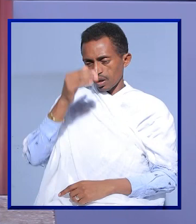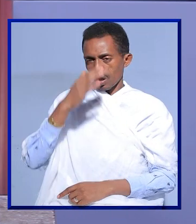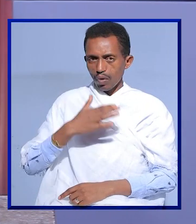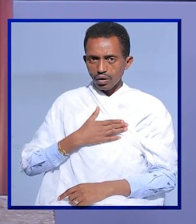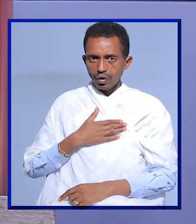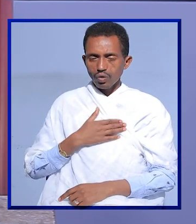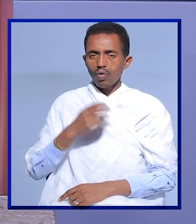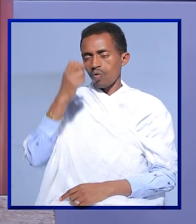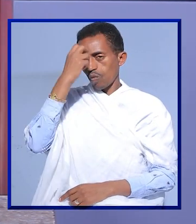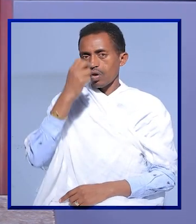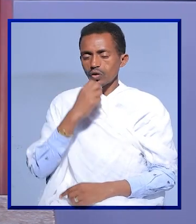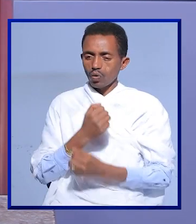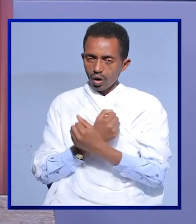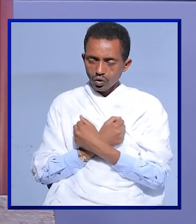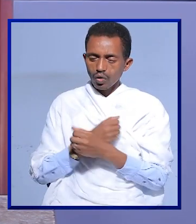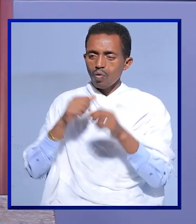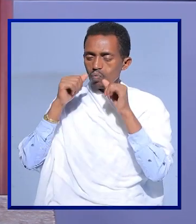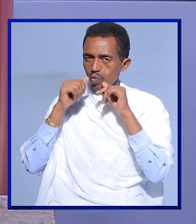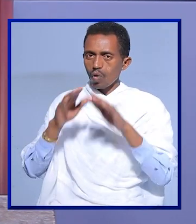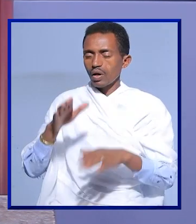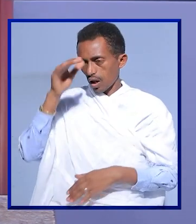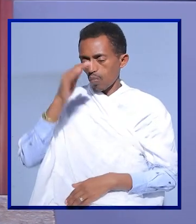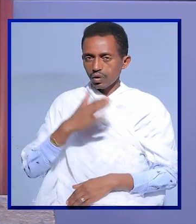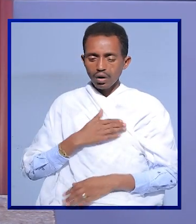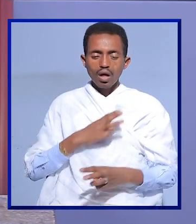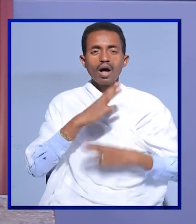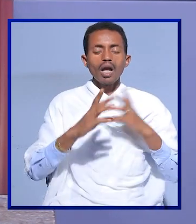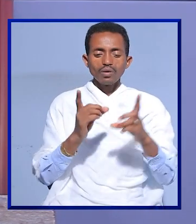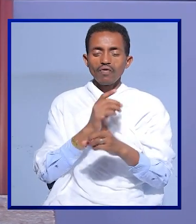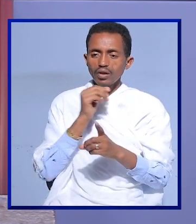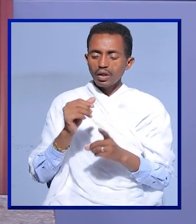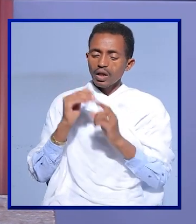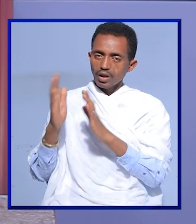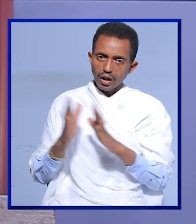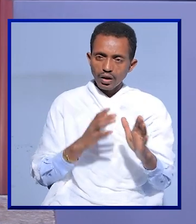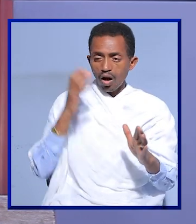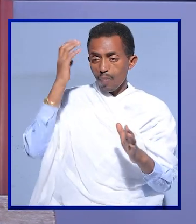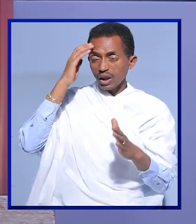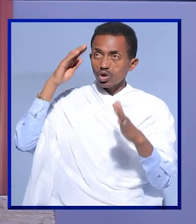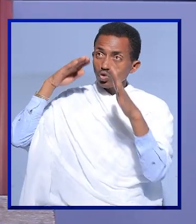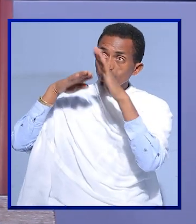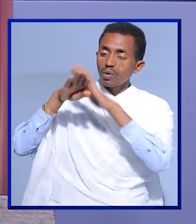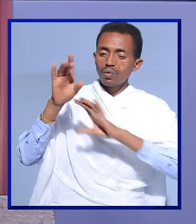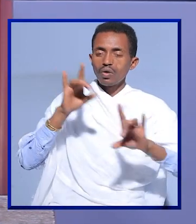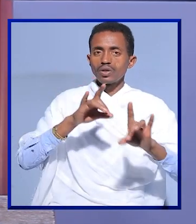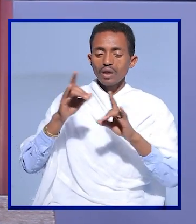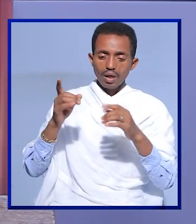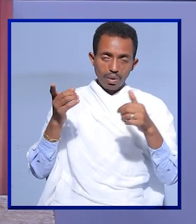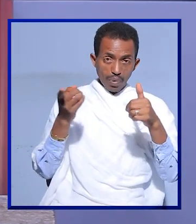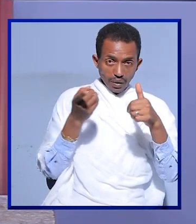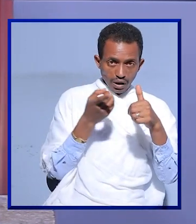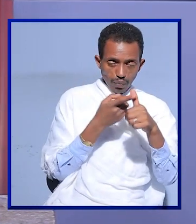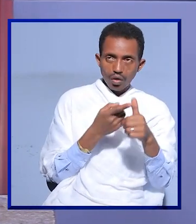የአባቴ ወዳጆች ብሩካኑ ላቡዬ እናንተ ዓለም ሳይፈጠር የተዘጋጀውን መንግሥት ትወርሱ ዘንድ